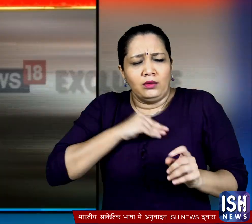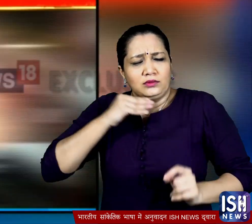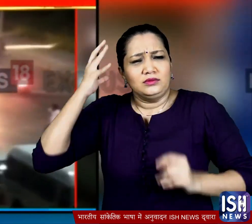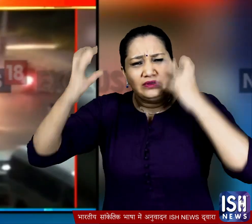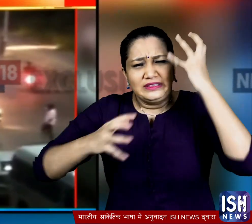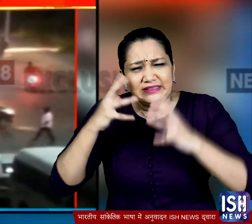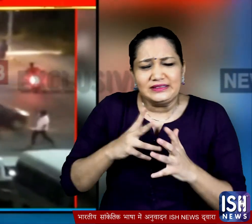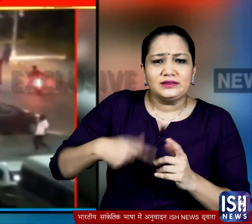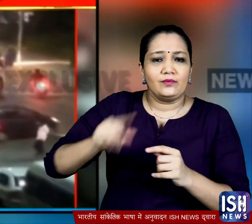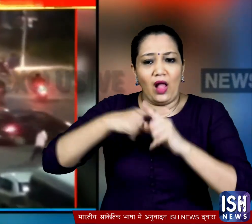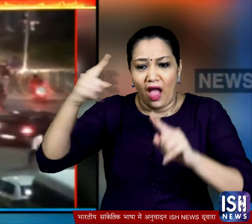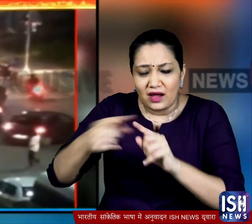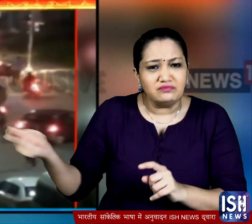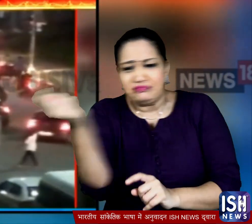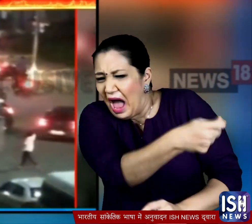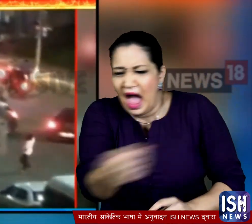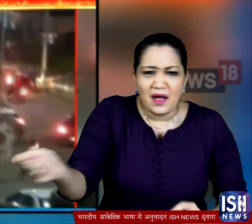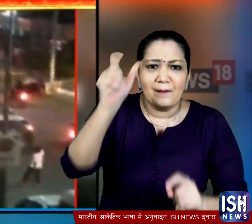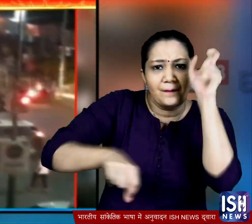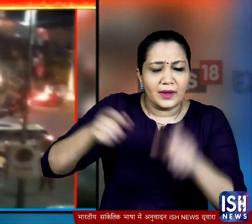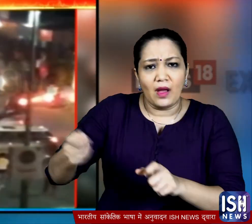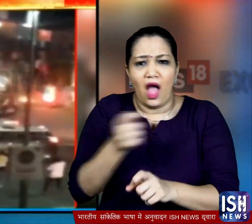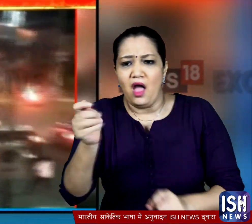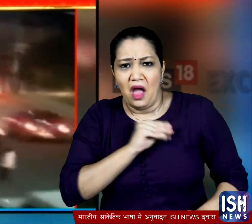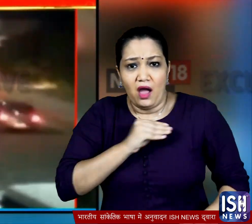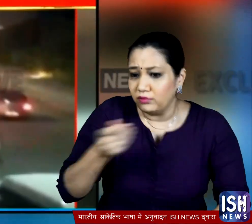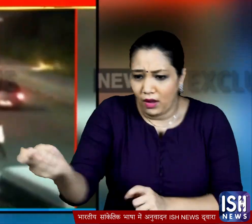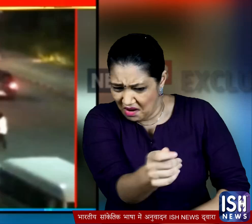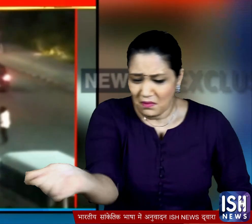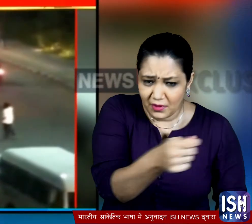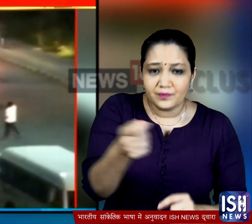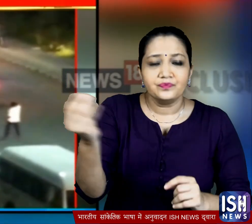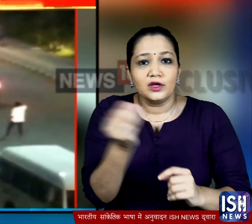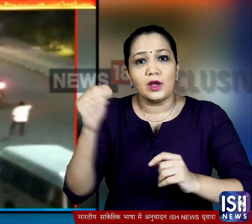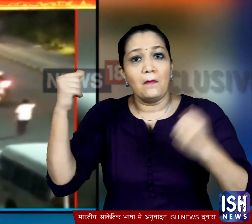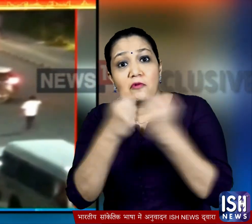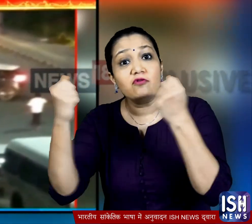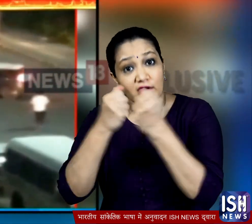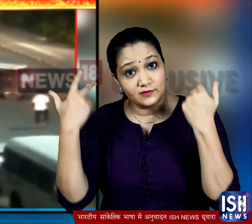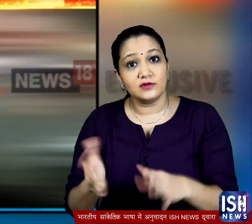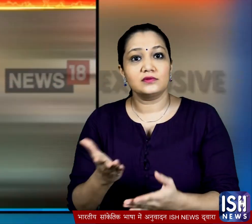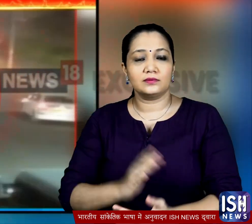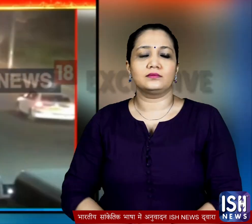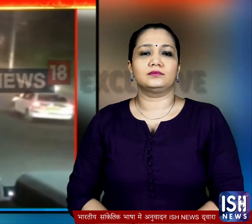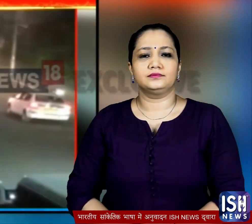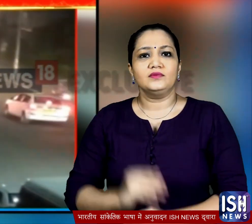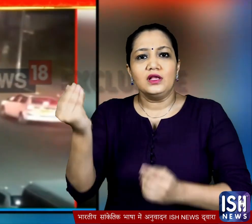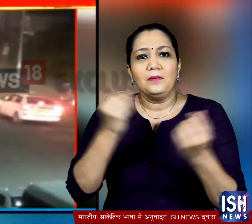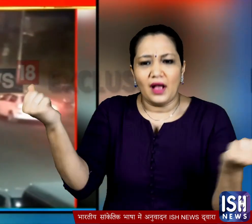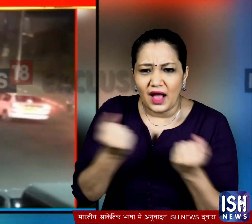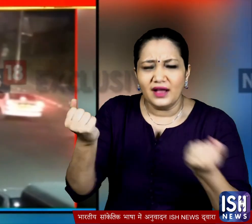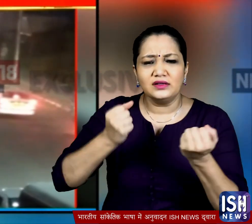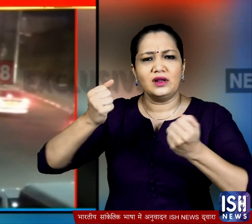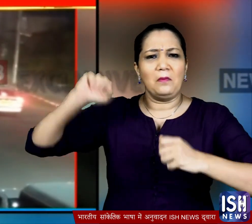बन गया। उन्होंने धारदार हथियारों से न केवल वहां से गुजर रहे लोगों को डराया, बल्कि कई लोगों के साथ मारपीट भी की। इतना ही नहीं,